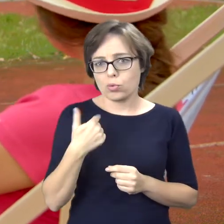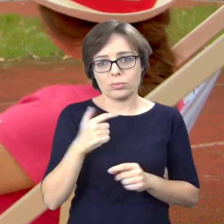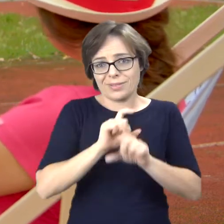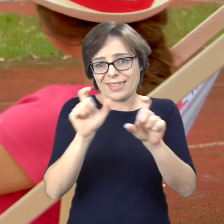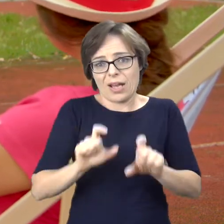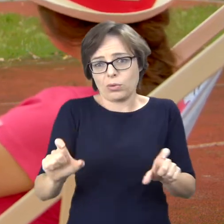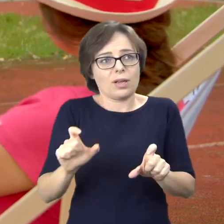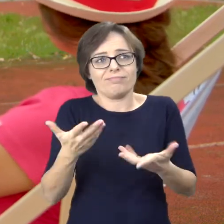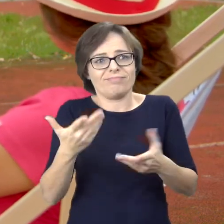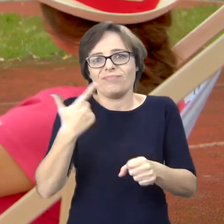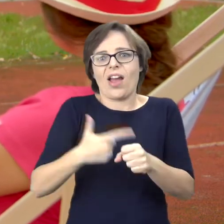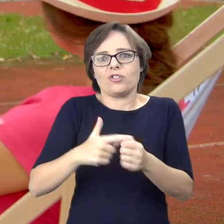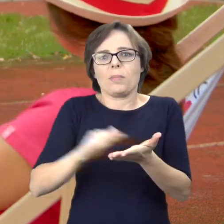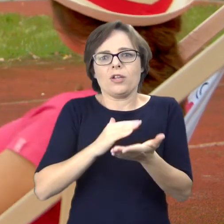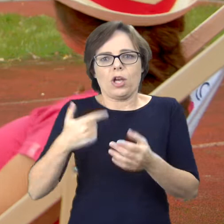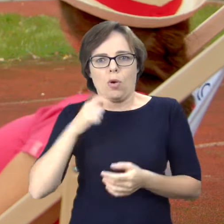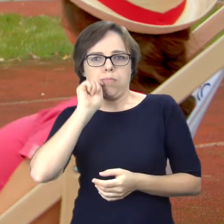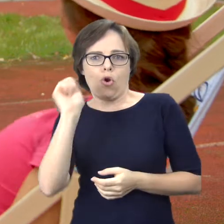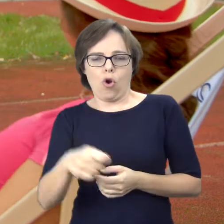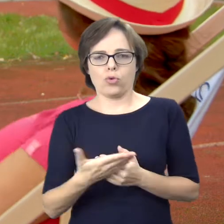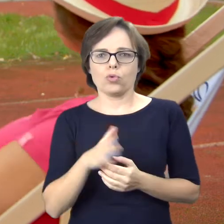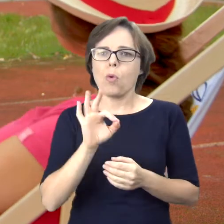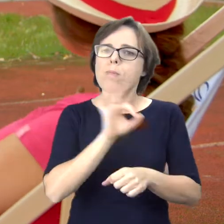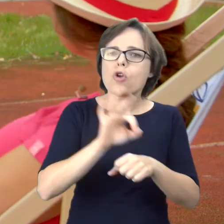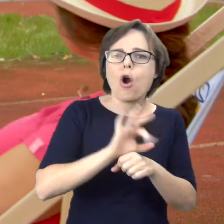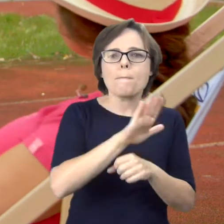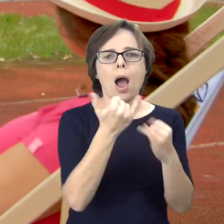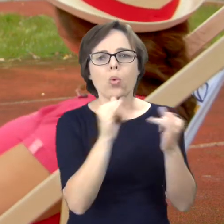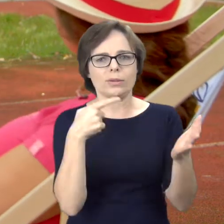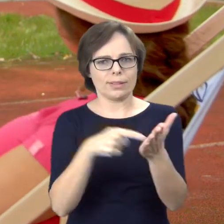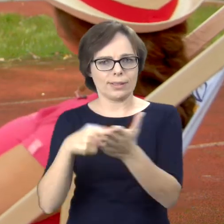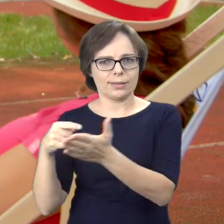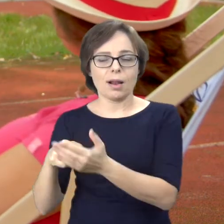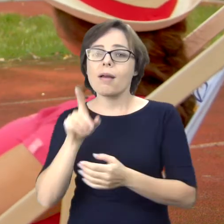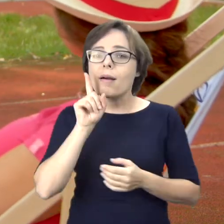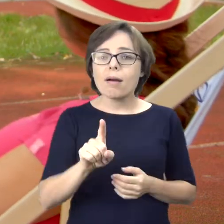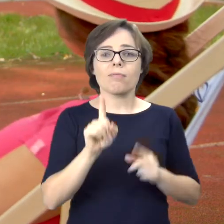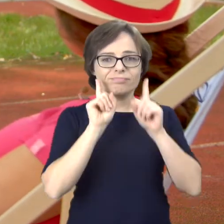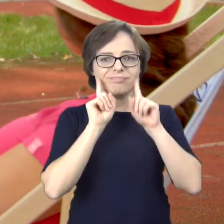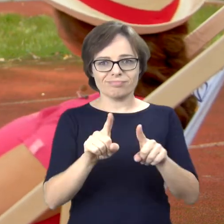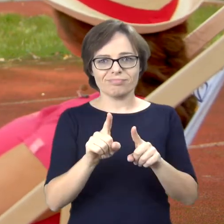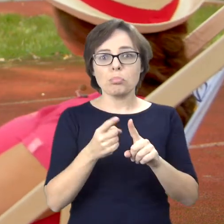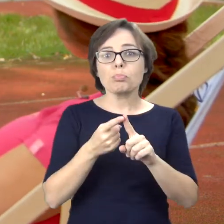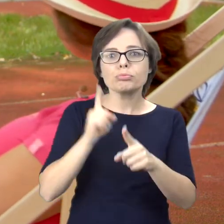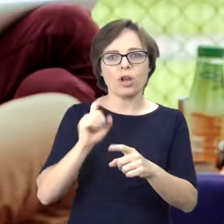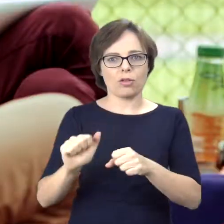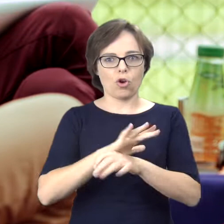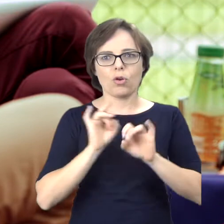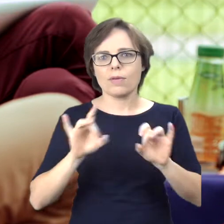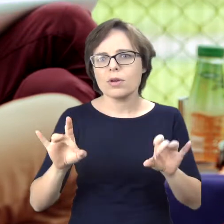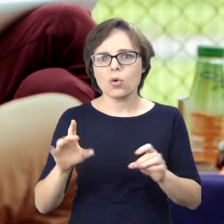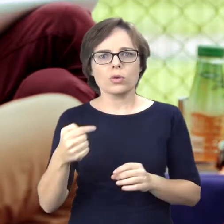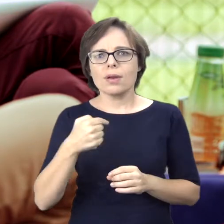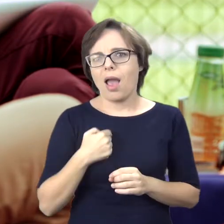non-stop 20 miesięcy w podróży, nie? Bo ten projekt miał swoje różne cele, podcele. Natomiast ewidentnie, zanim w ogóle COVID nadszedł, no to ja